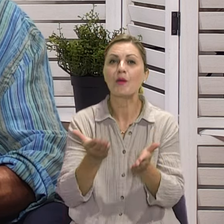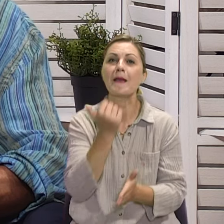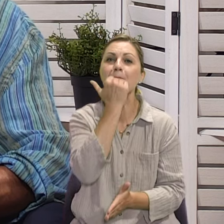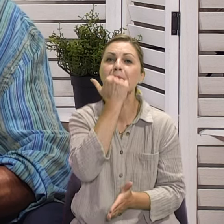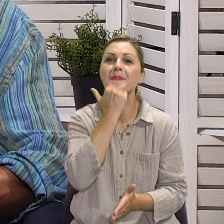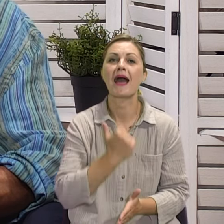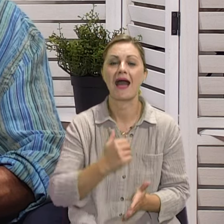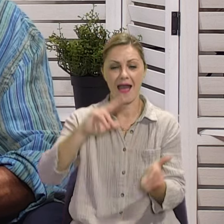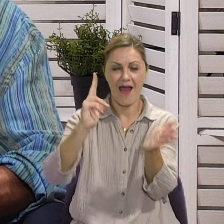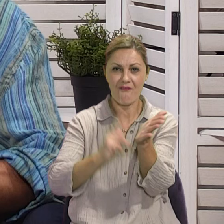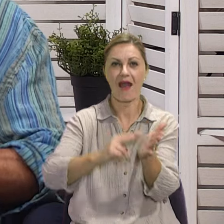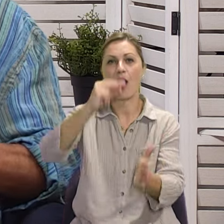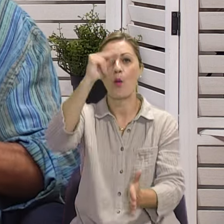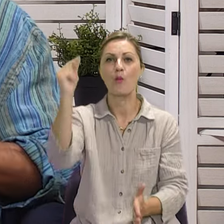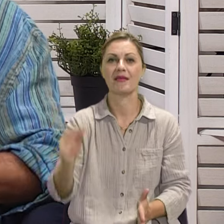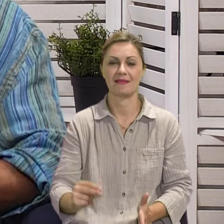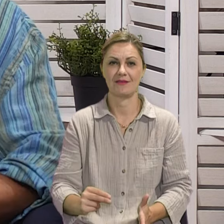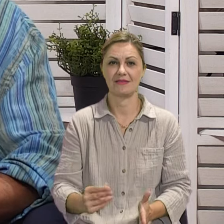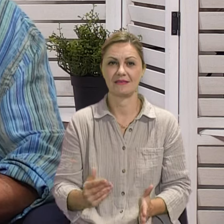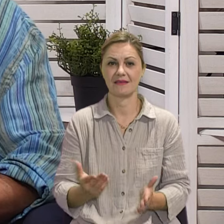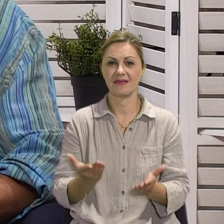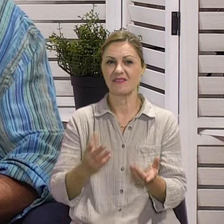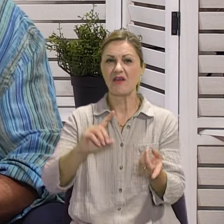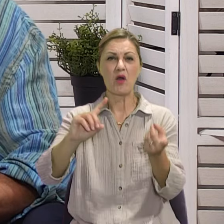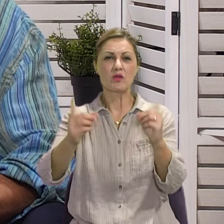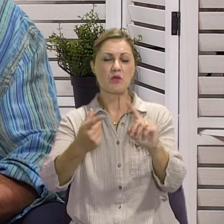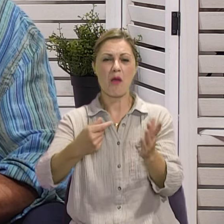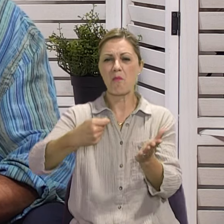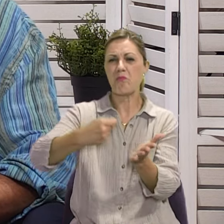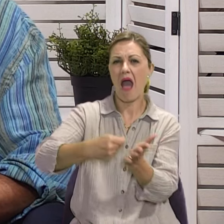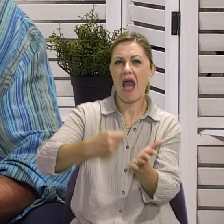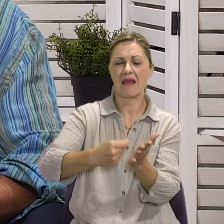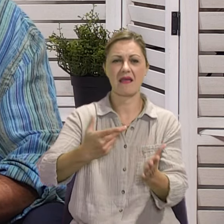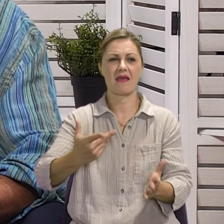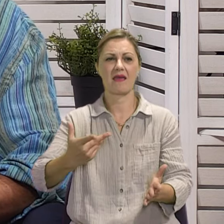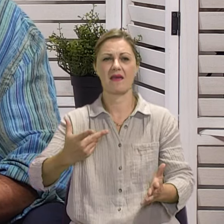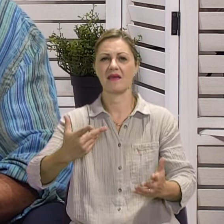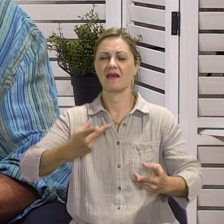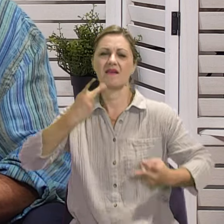stvar. Jedina prava. Sve drugo je, ok, Coca-Cola.